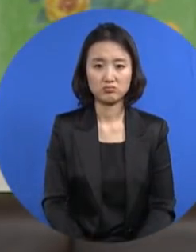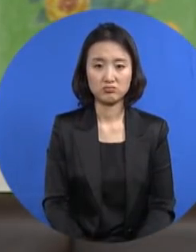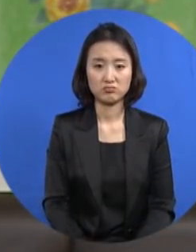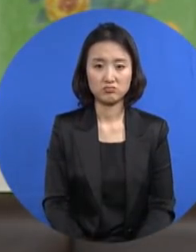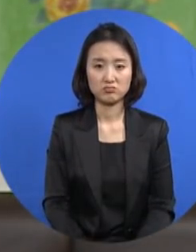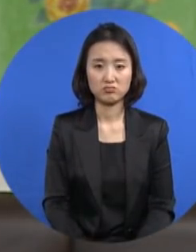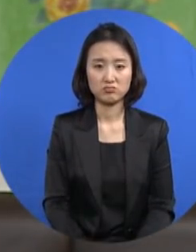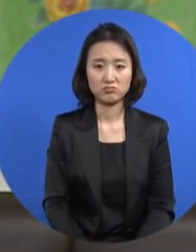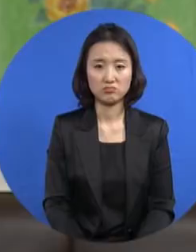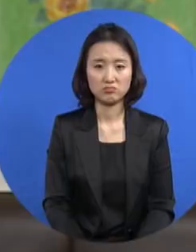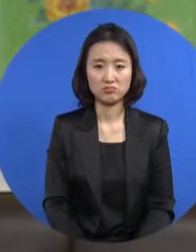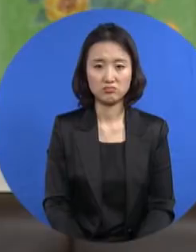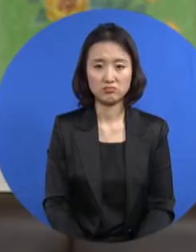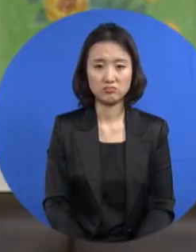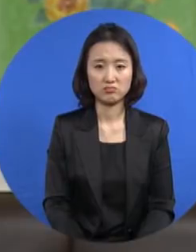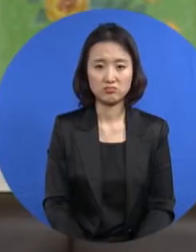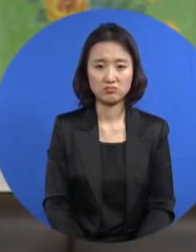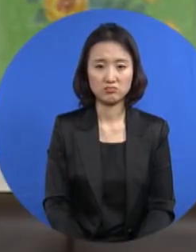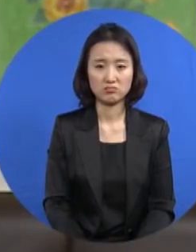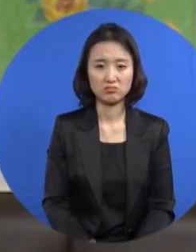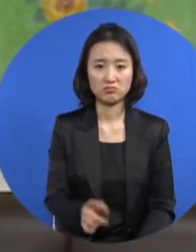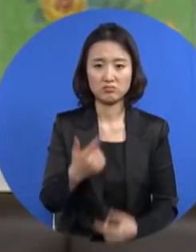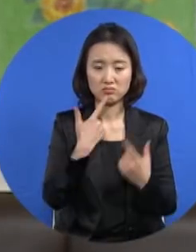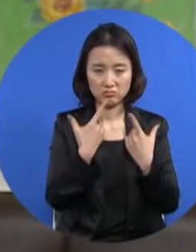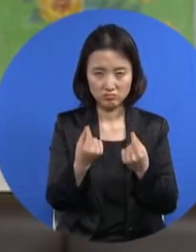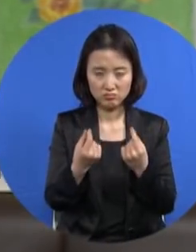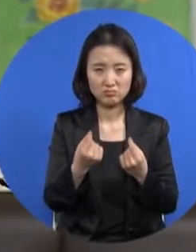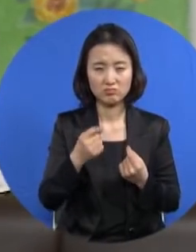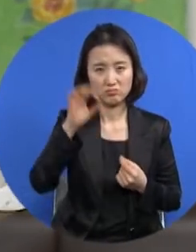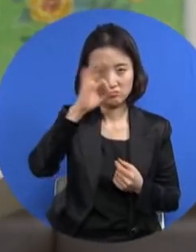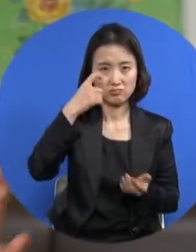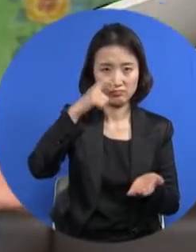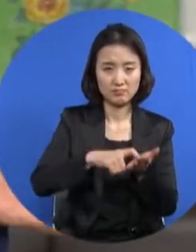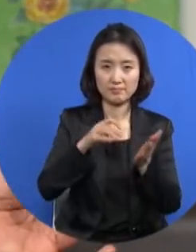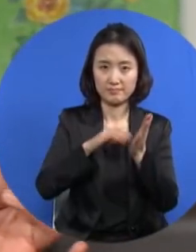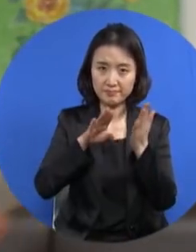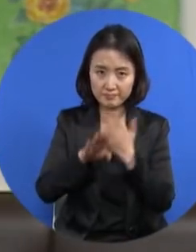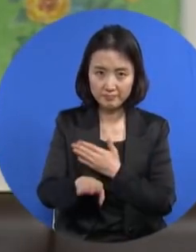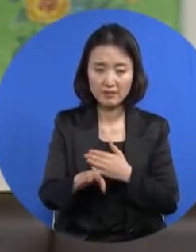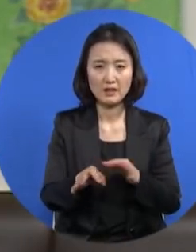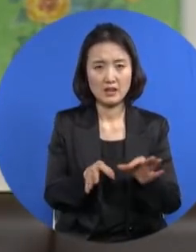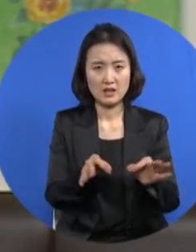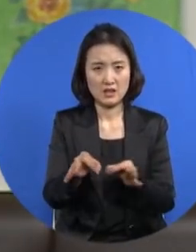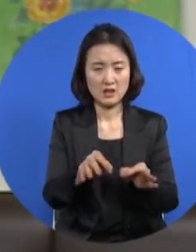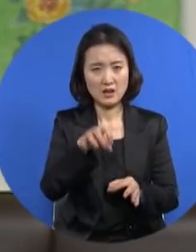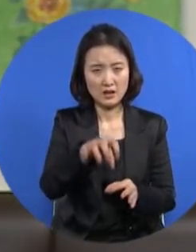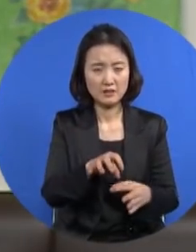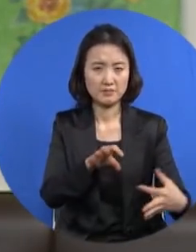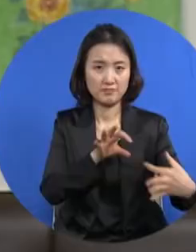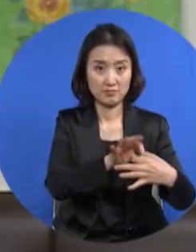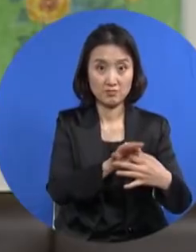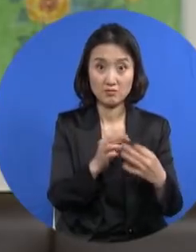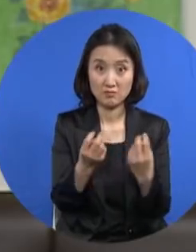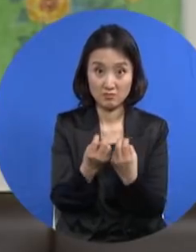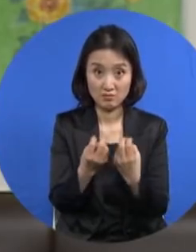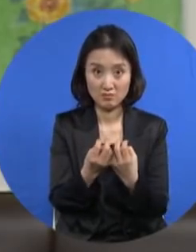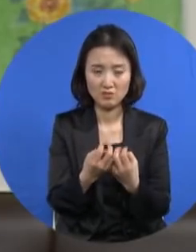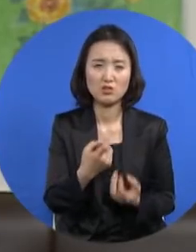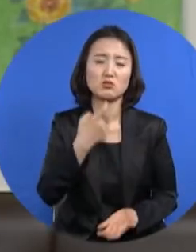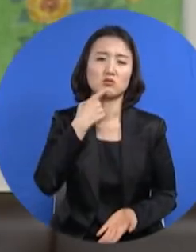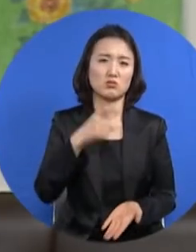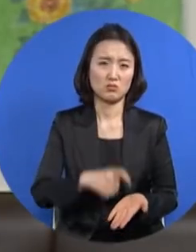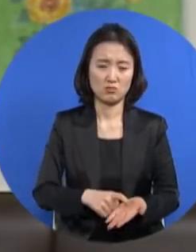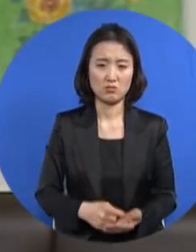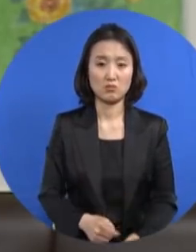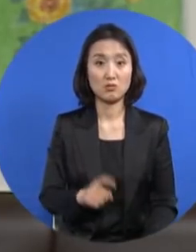그래서 그런 아이템을 제가 찾은 다음에 그럼 어떻게 그 슈퍼체인에 컨택을 했냐면 되게 쉬웠어요.